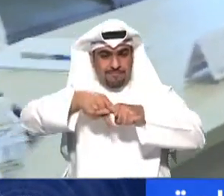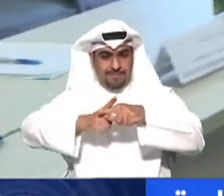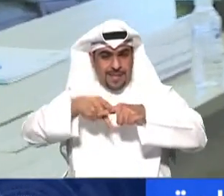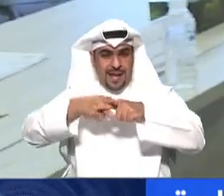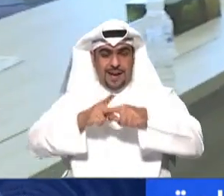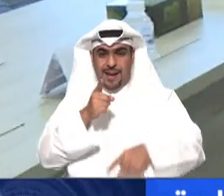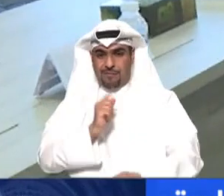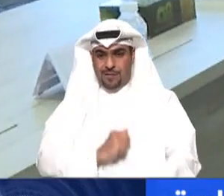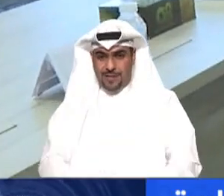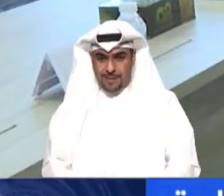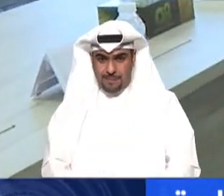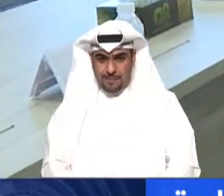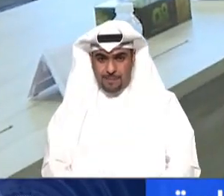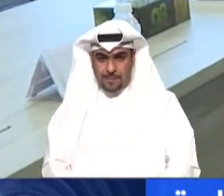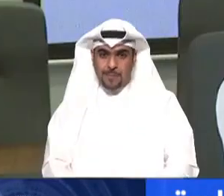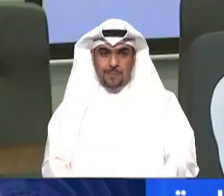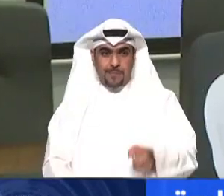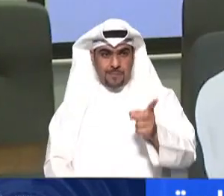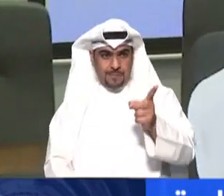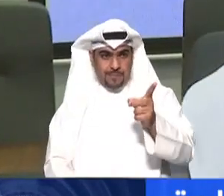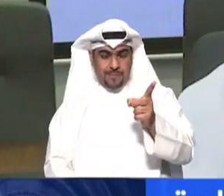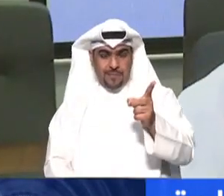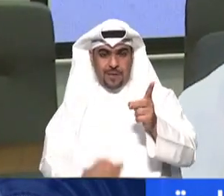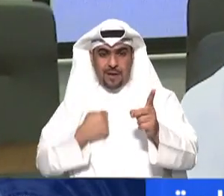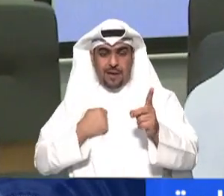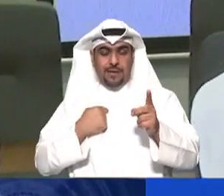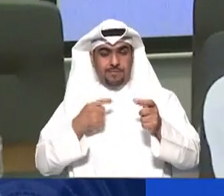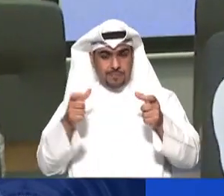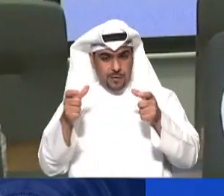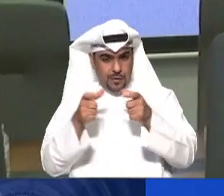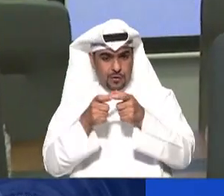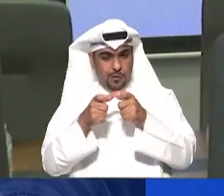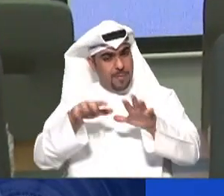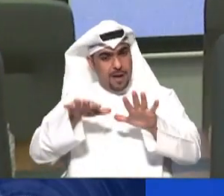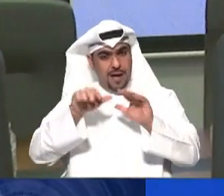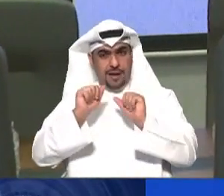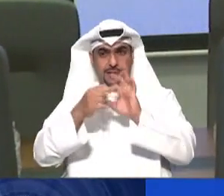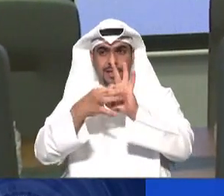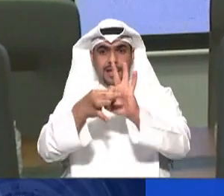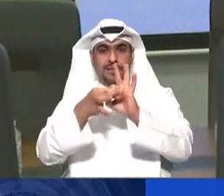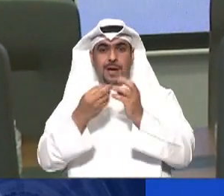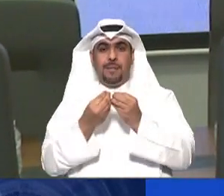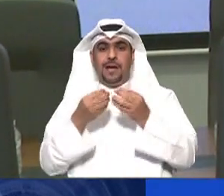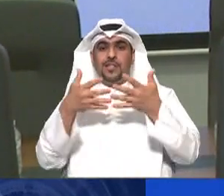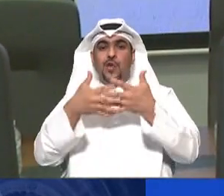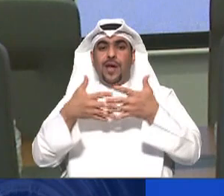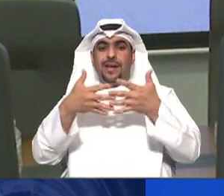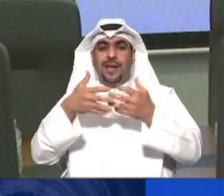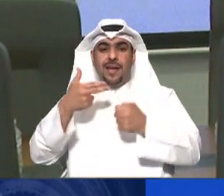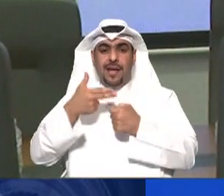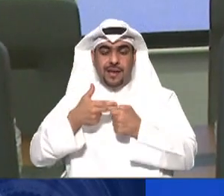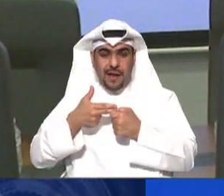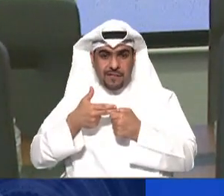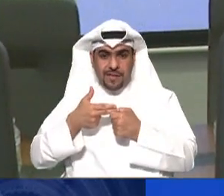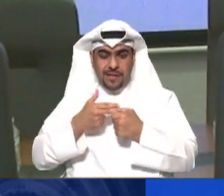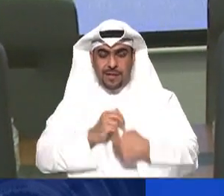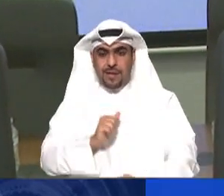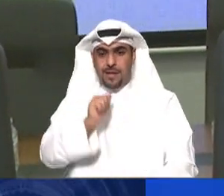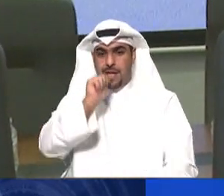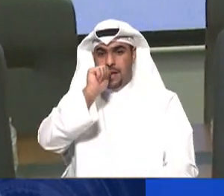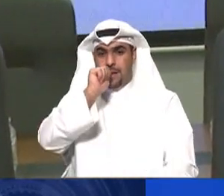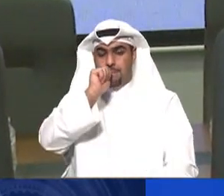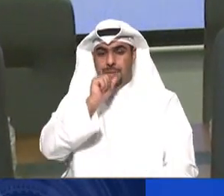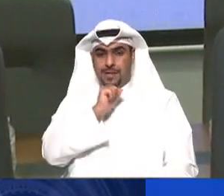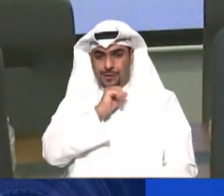اجتمعنا مع شركة نفط الكويت لتوقيع عقد اتفاقية لتزويدهم بالمياه المعالجة الثلاثية